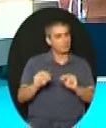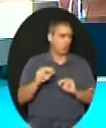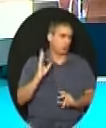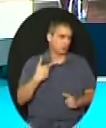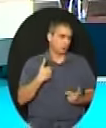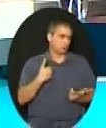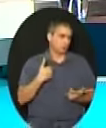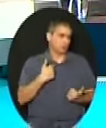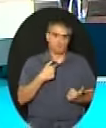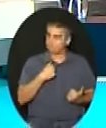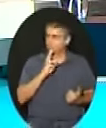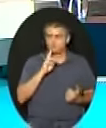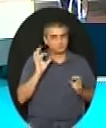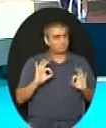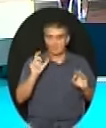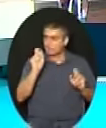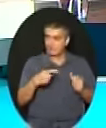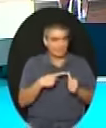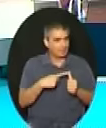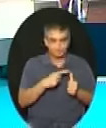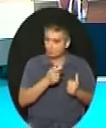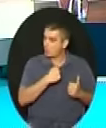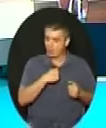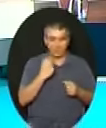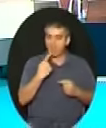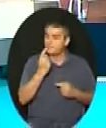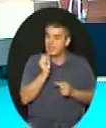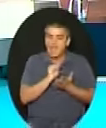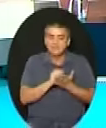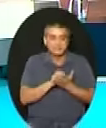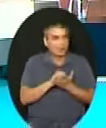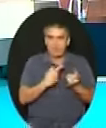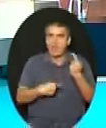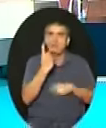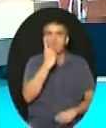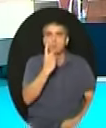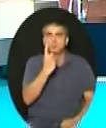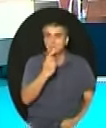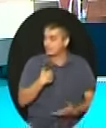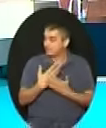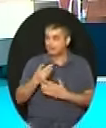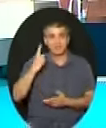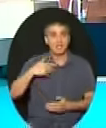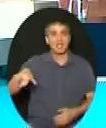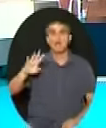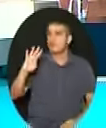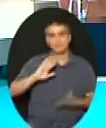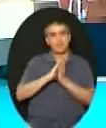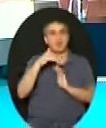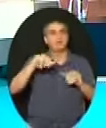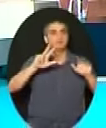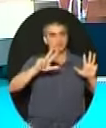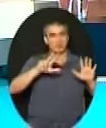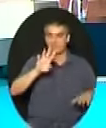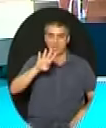קטע כזה. אני לא קיללתי מעולם בן אדם, מעולם לא הבאתי חס וחלילה, להפך. אני הצעתי לקרוא לרחוב הארבעה, רחוב השמונה, כי זה